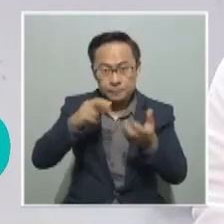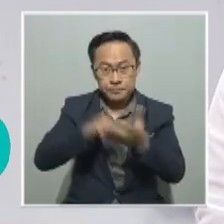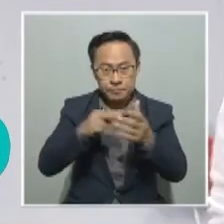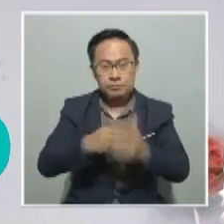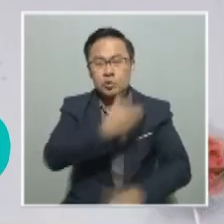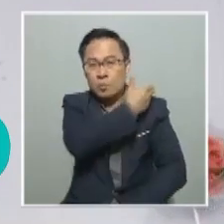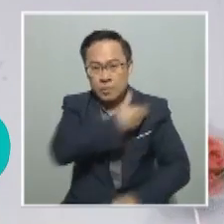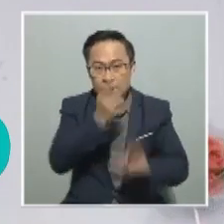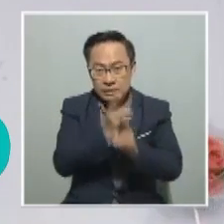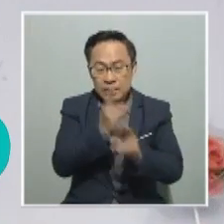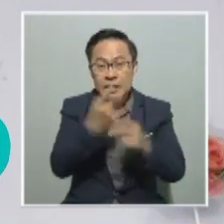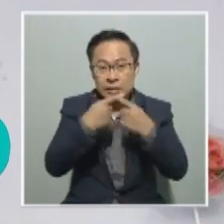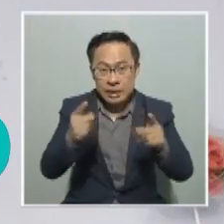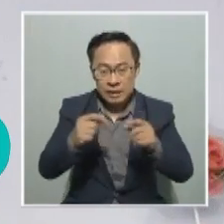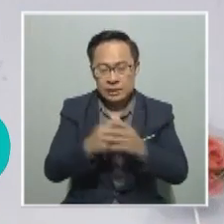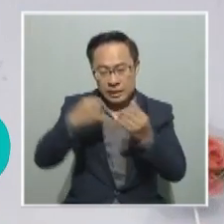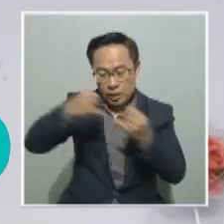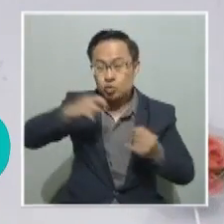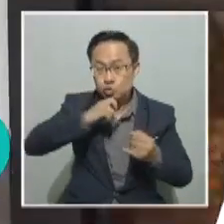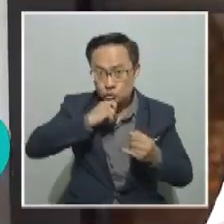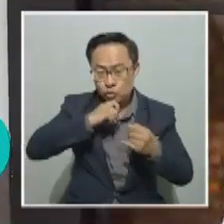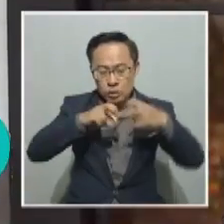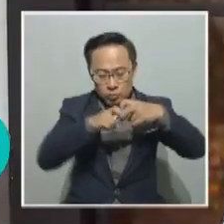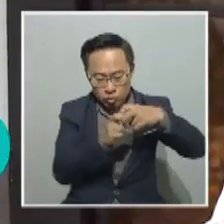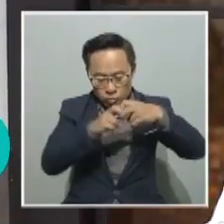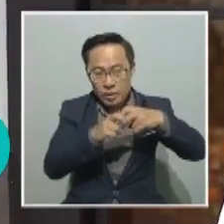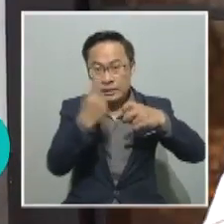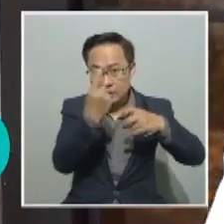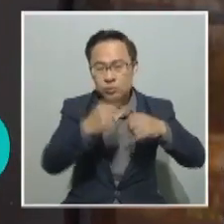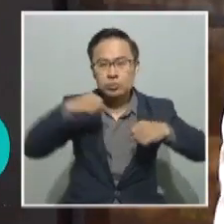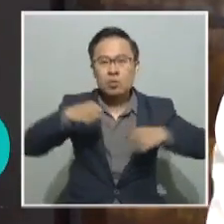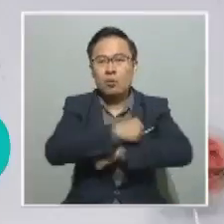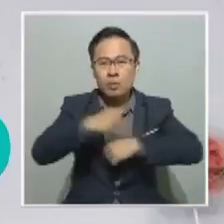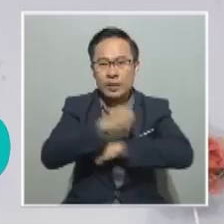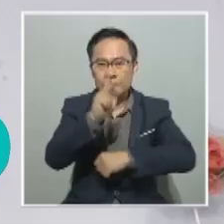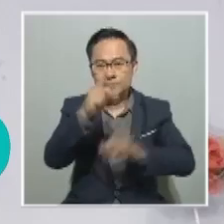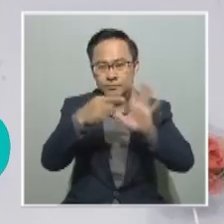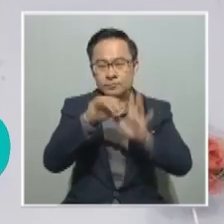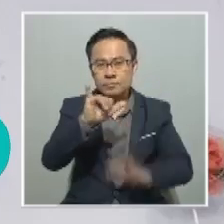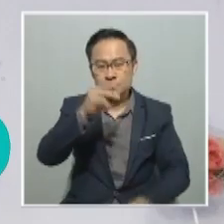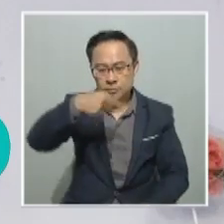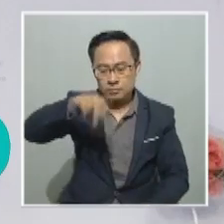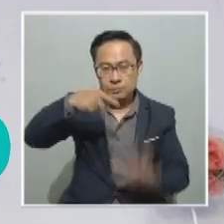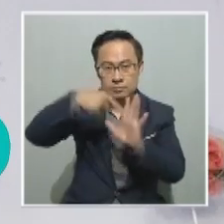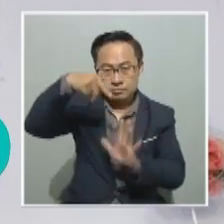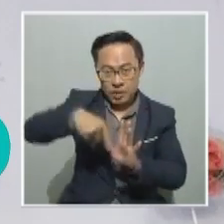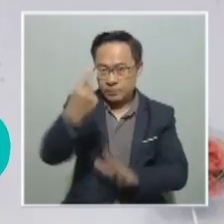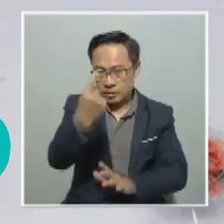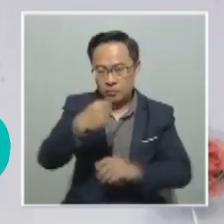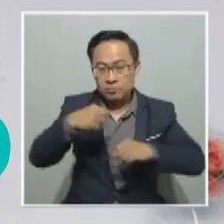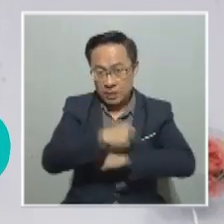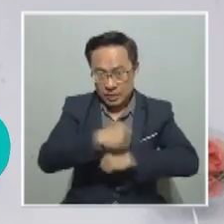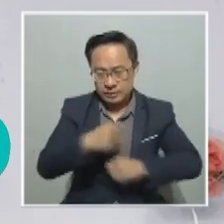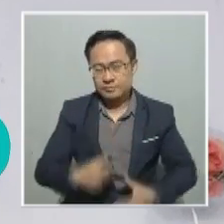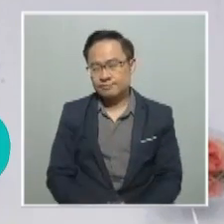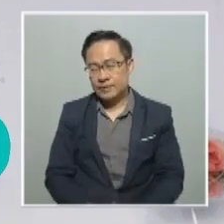เราไม่ต้องผ่าก ายภาพอย่างเดียว กายภาพอย่างเดียวว ิธีการรักษานี่กายภาพอย่างเดียวเลย กายภาพอย่างเดียวทีนี้อีกกลุ่มนึงก็คือกลุ่มที่ใช้เยอะ ครับ กลุ่มโ